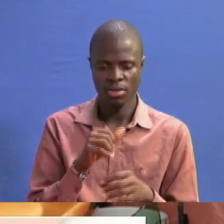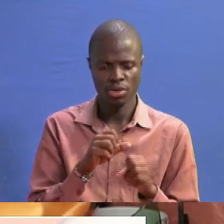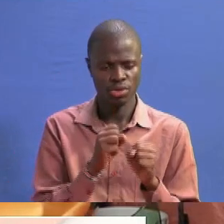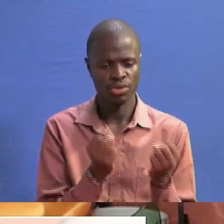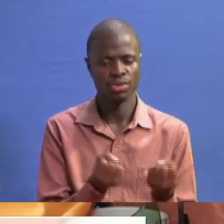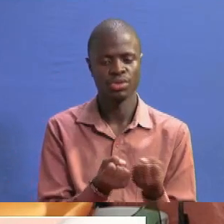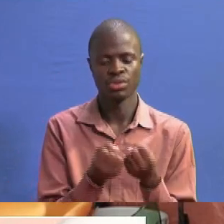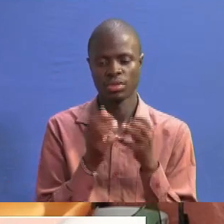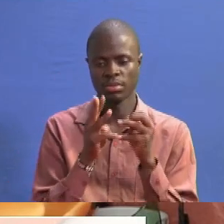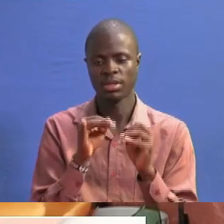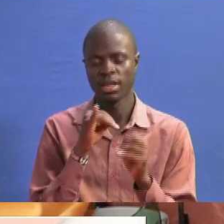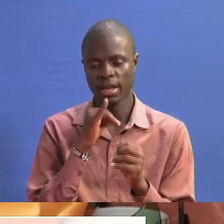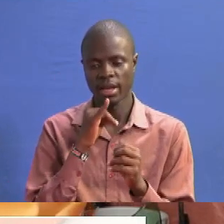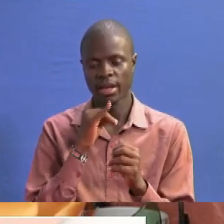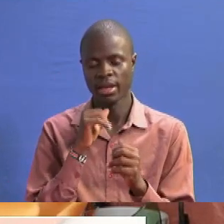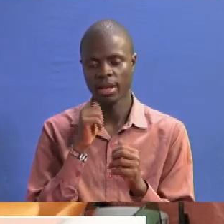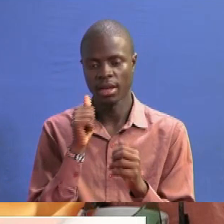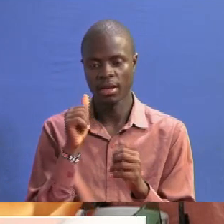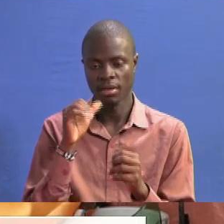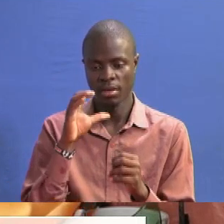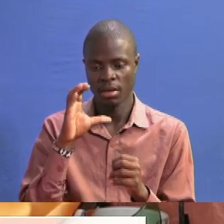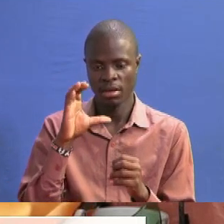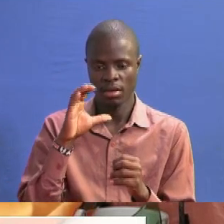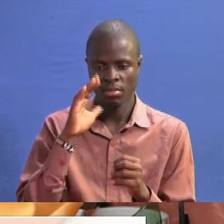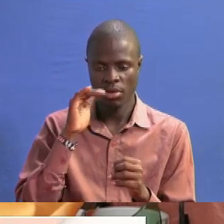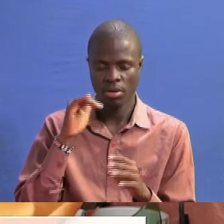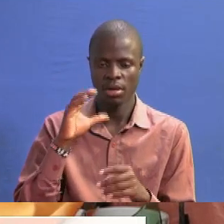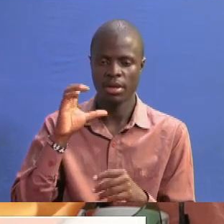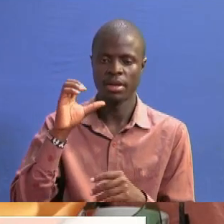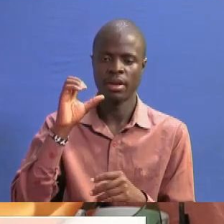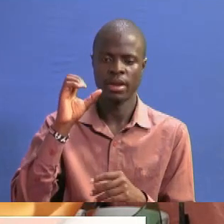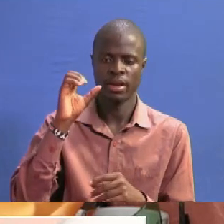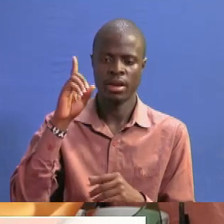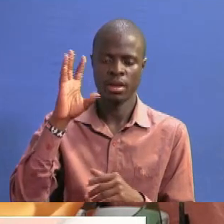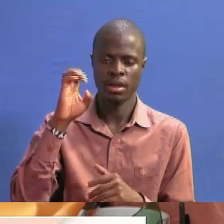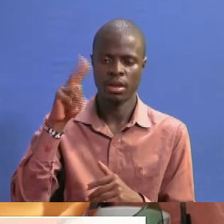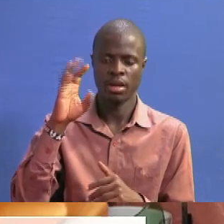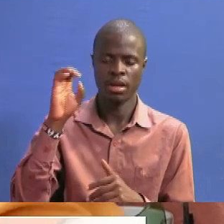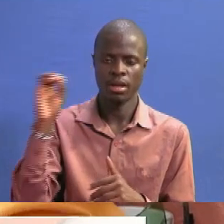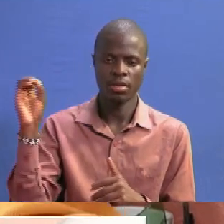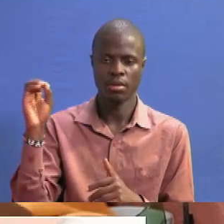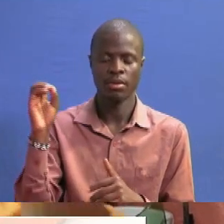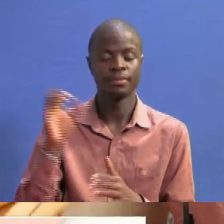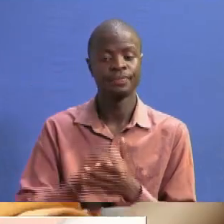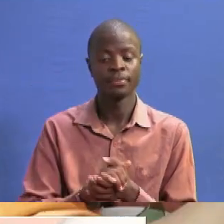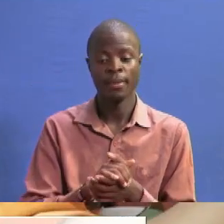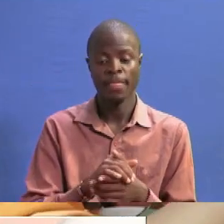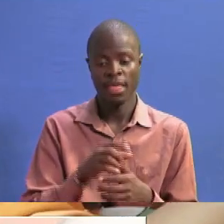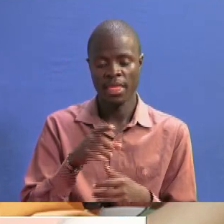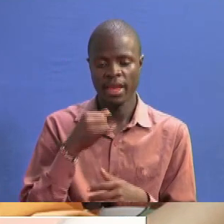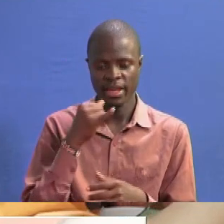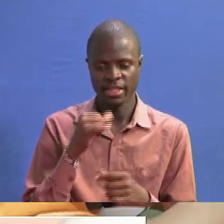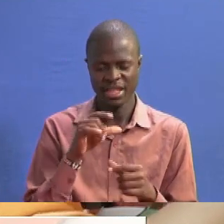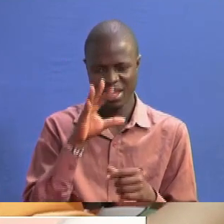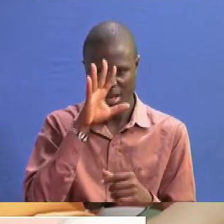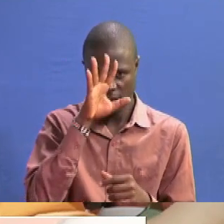Denokur na nafanyanga kazi ya glass work, glass solutions, like anything to do with glass. So kuna glass work